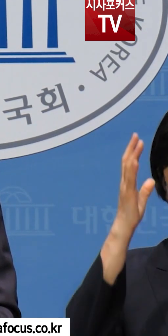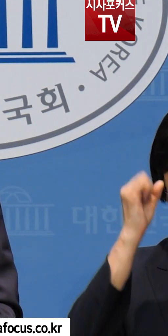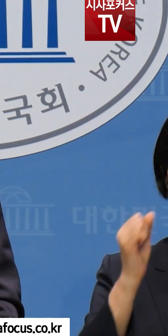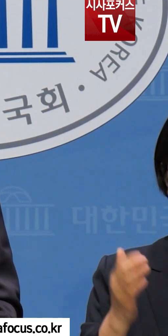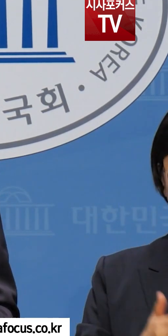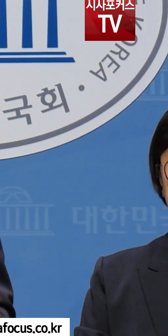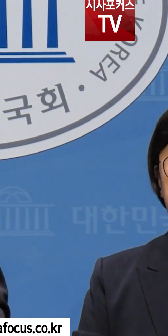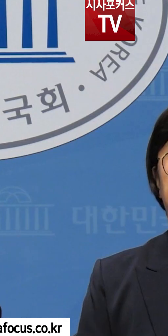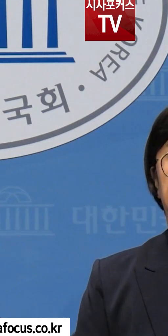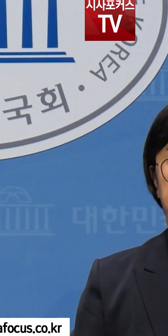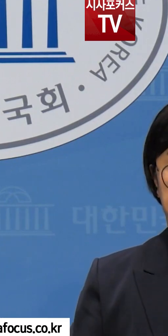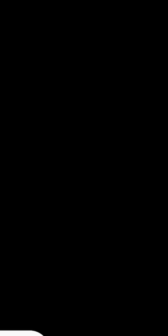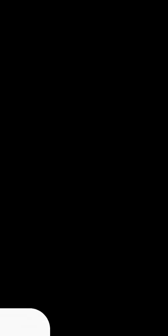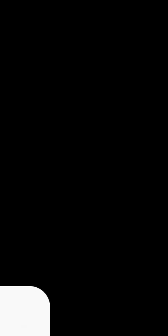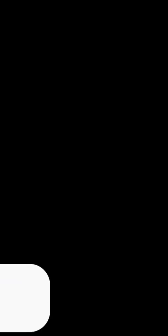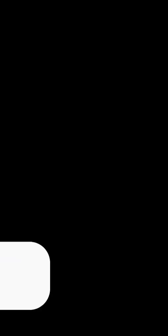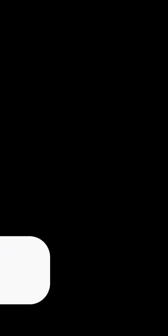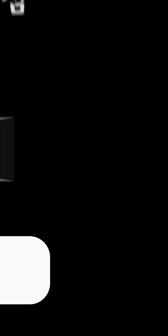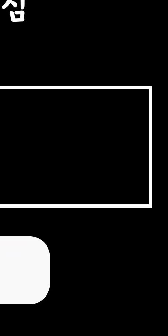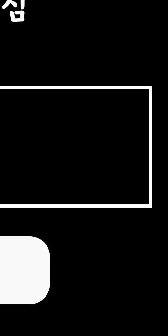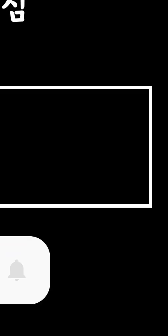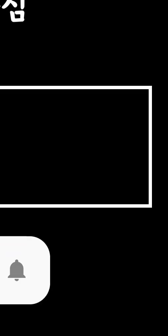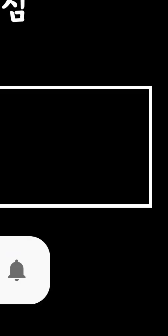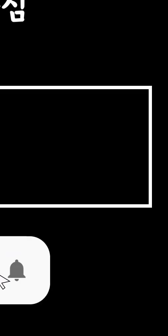말기 바랍니다. 이상입니다.